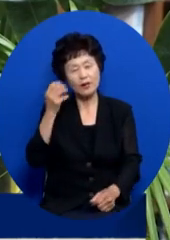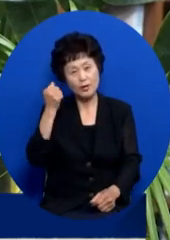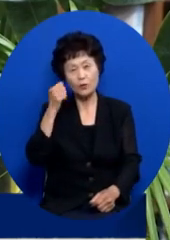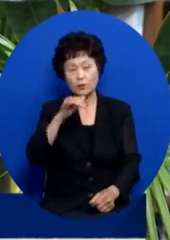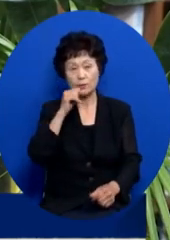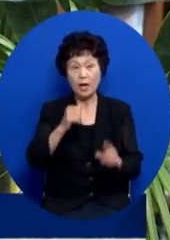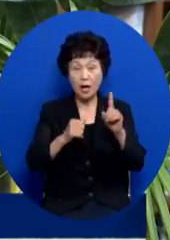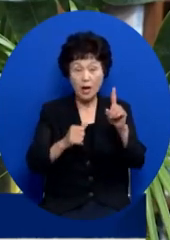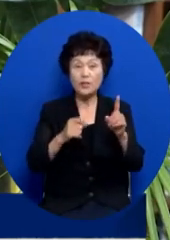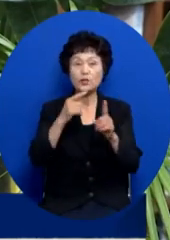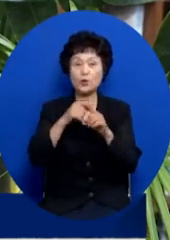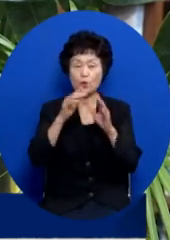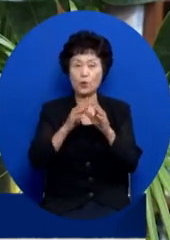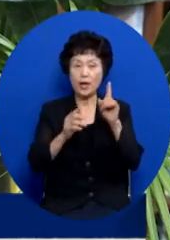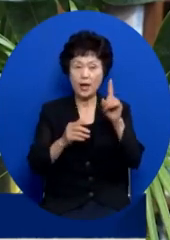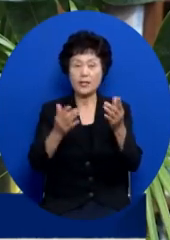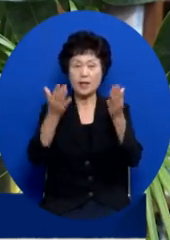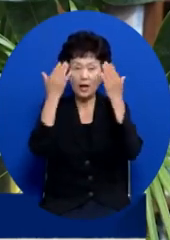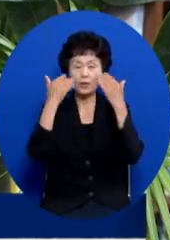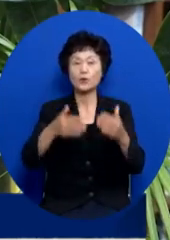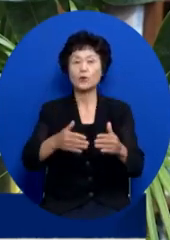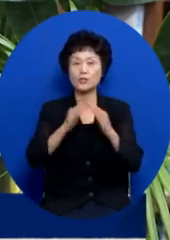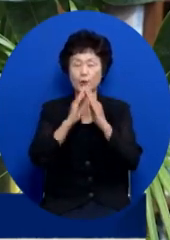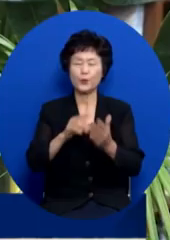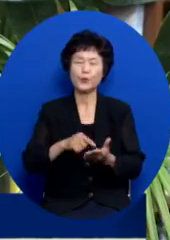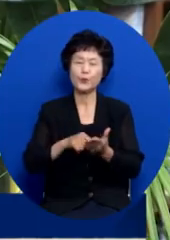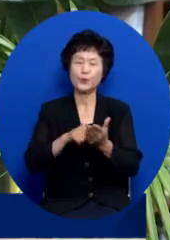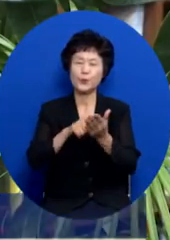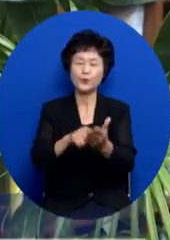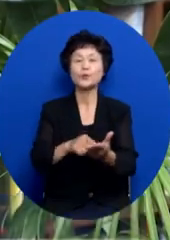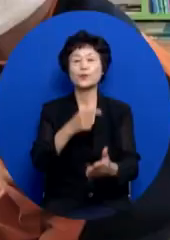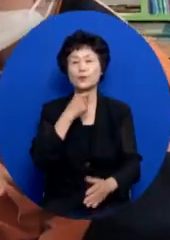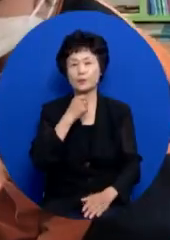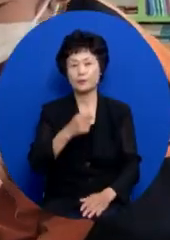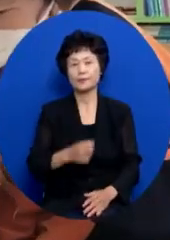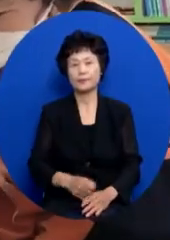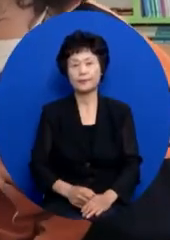일교에이 학교 세우기 운동 반드시 추진하고 싶습니다